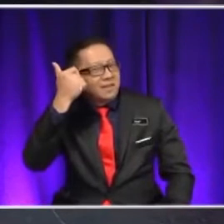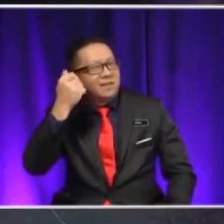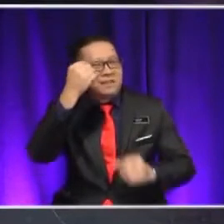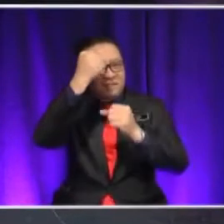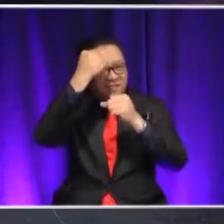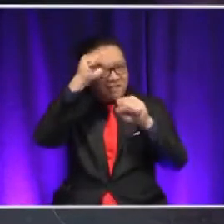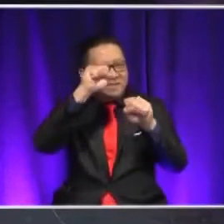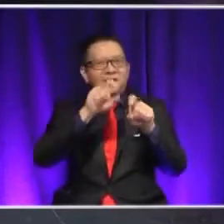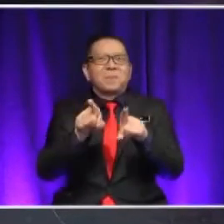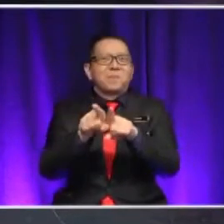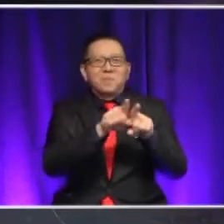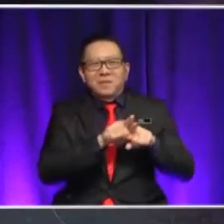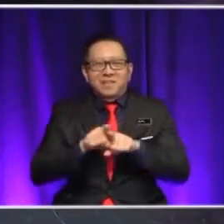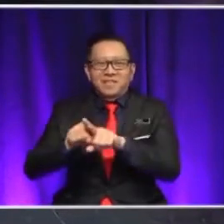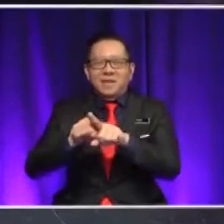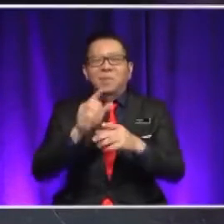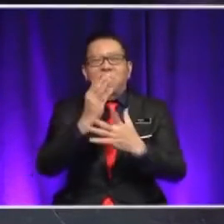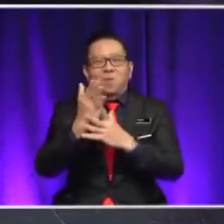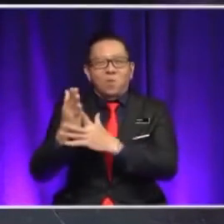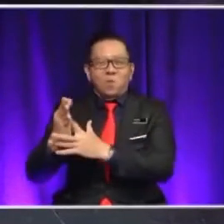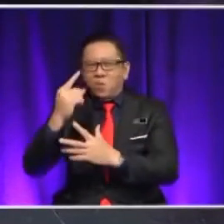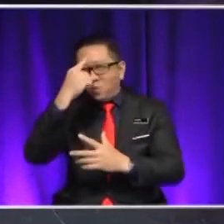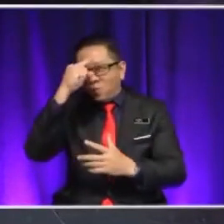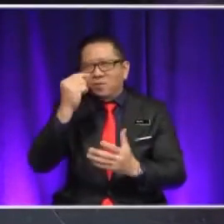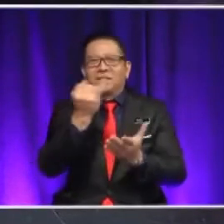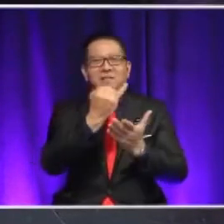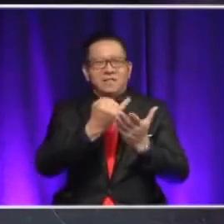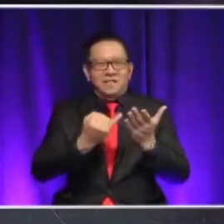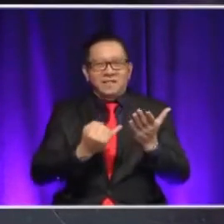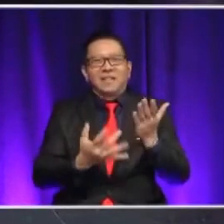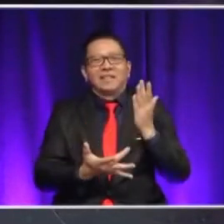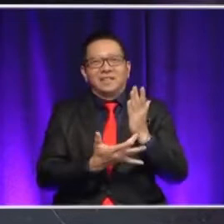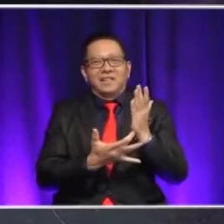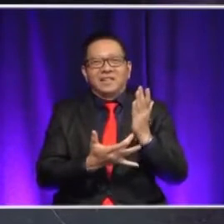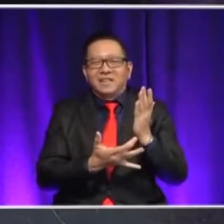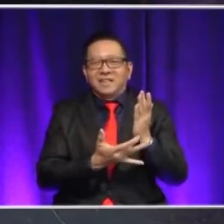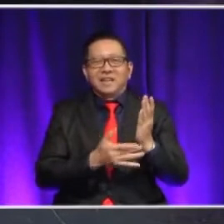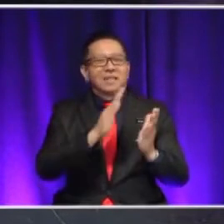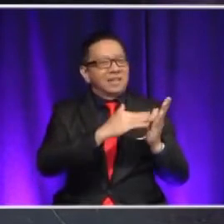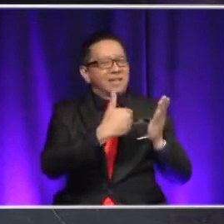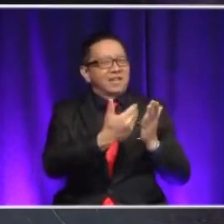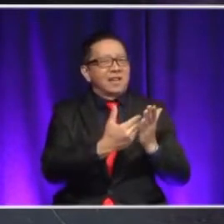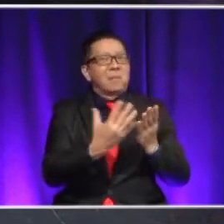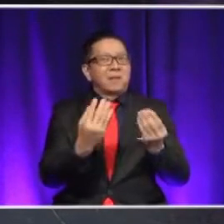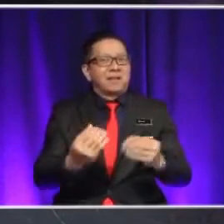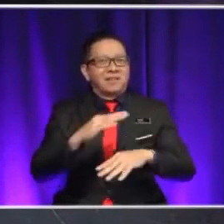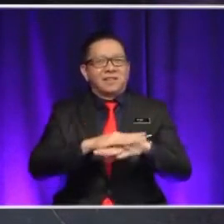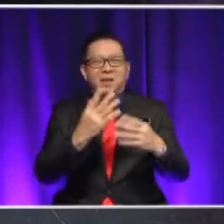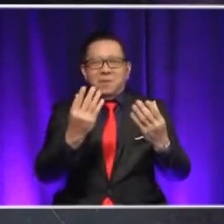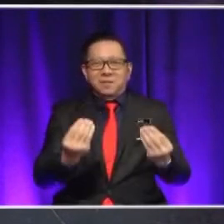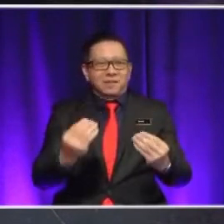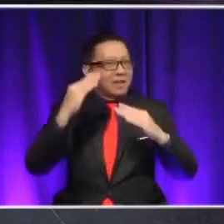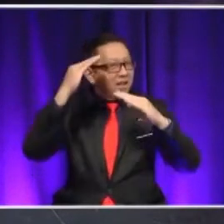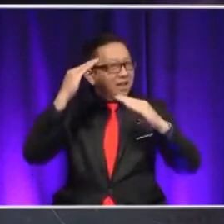menunggu satu jam ini untuk berkongsi ilmu mengenai PDKT dengan pencatat bahasa atas basah